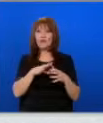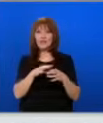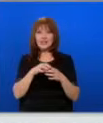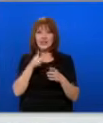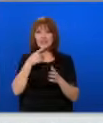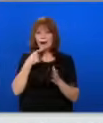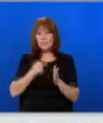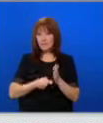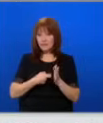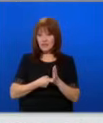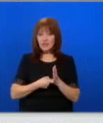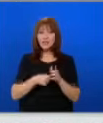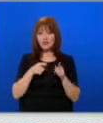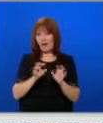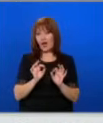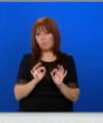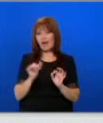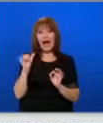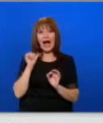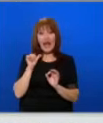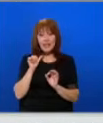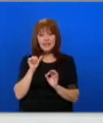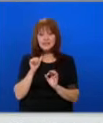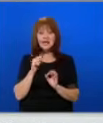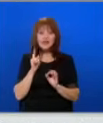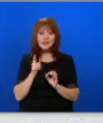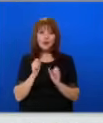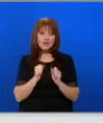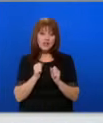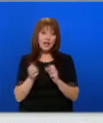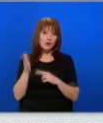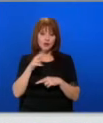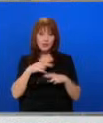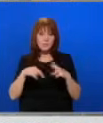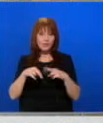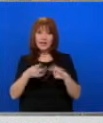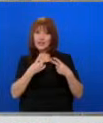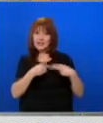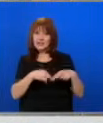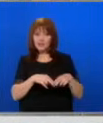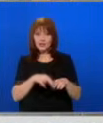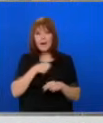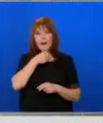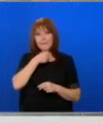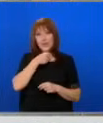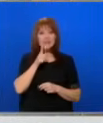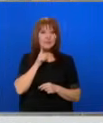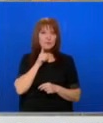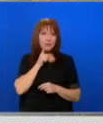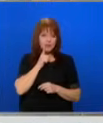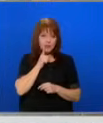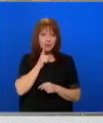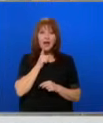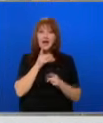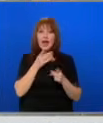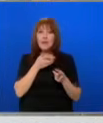потвърдила, че това в действителност е Алекс, но предстоят още проверки след завръщането му. Бабата на момчето, Сюзан Каруана, е